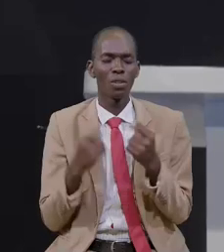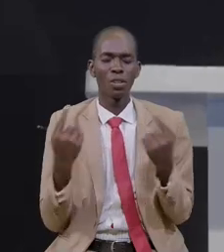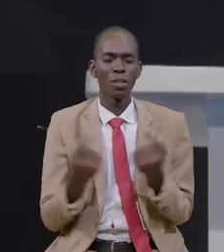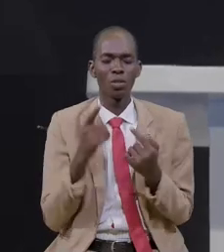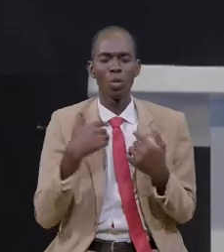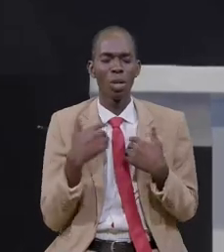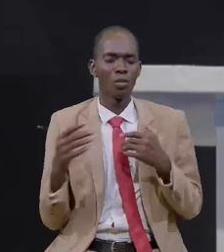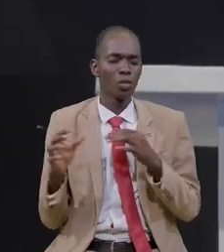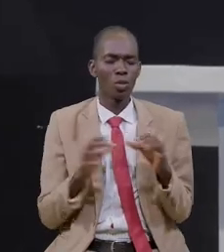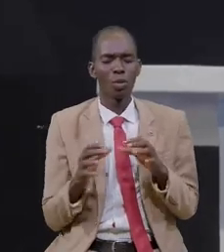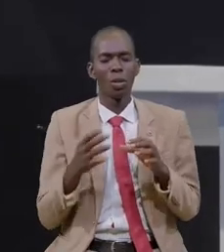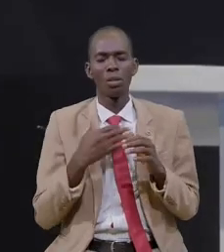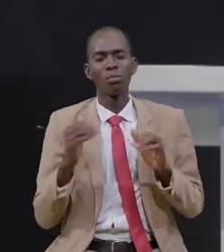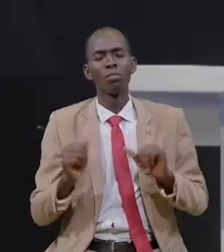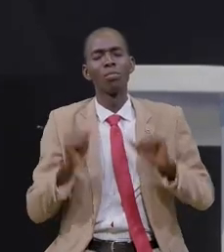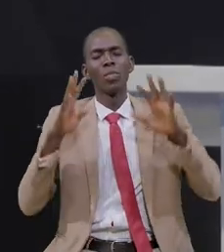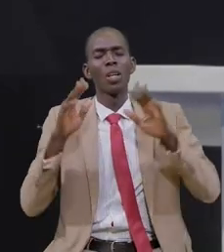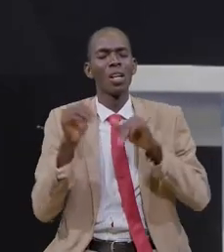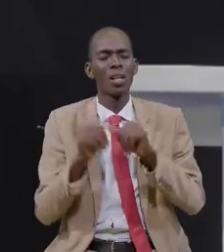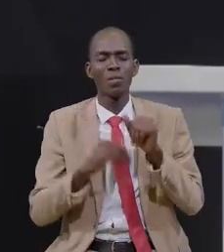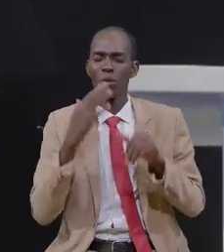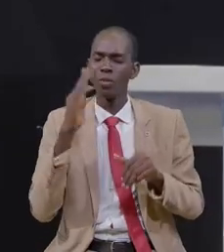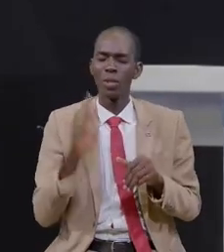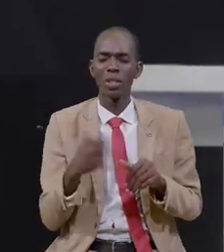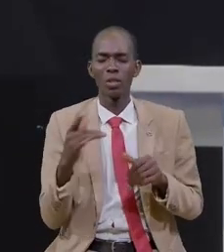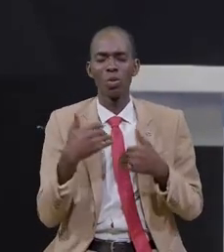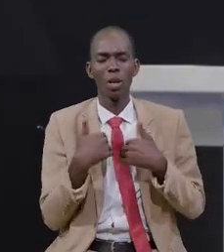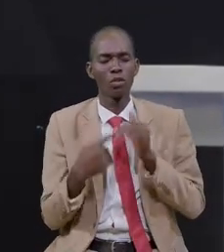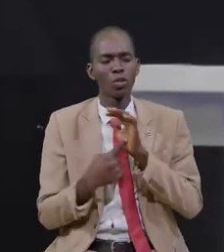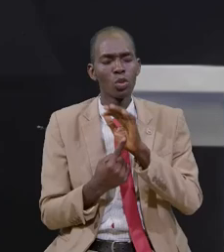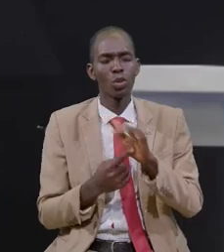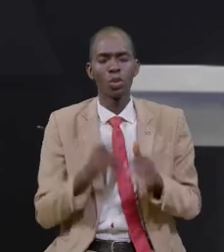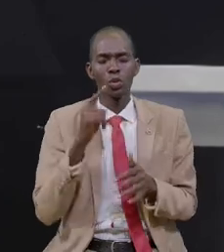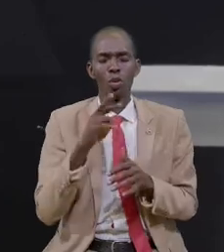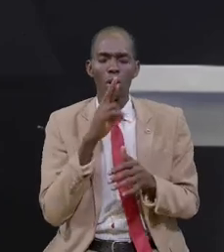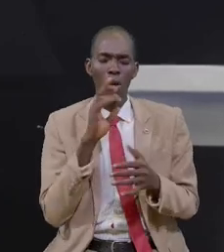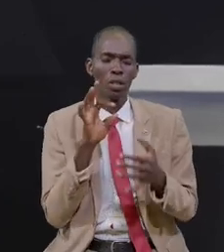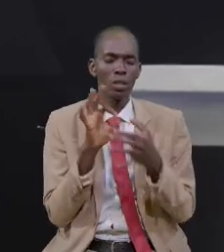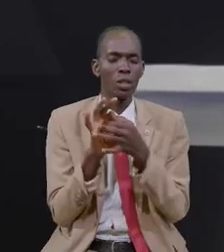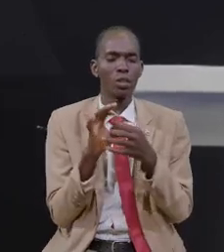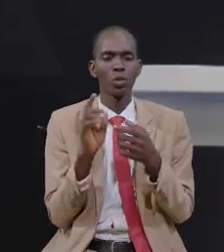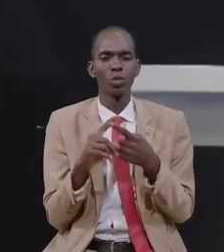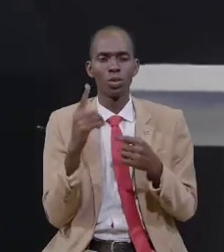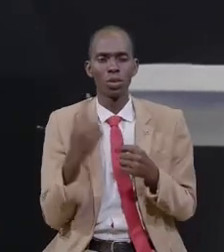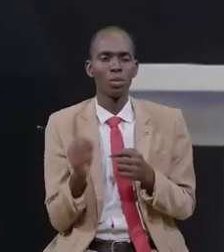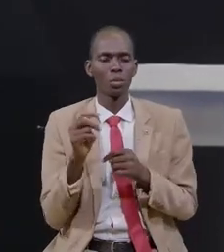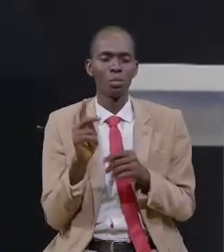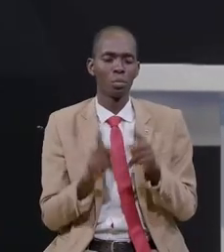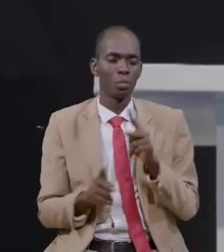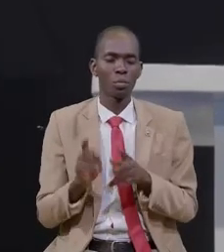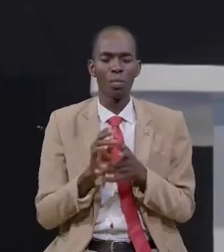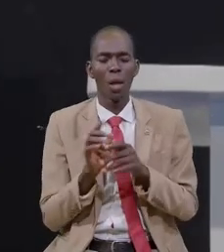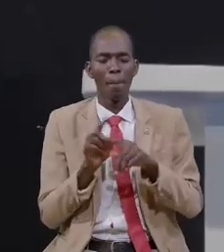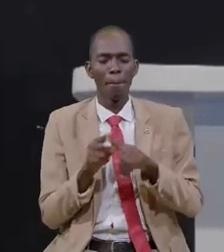toute mauvaise chose pratiquée, de toute méchanceté pratiquée. Et il est attaché au poteau, au passé, attaché au poteau.